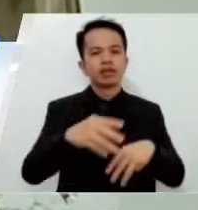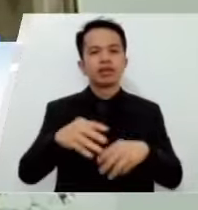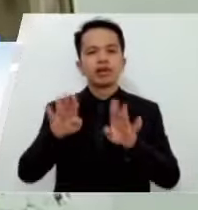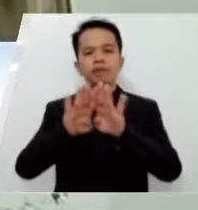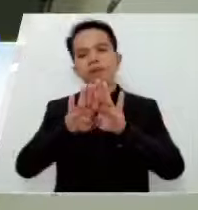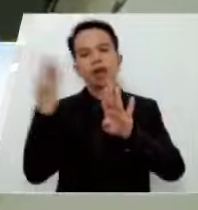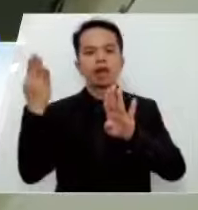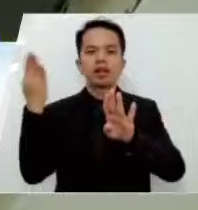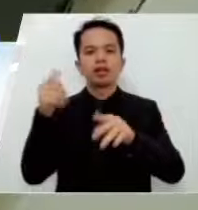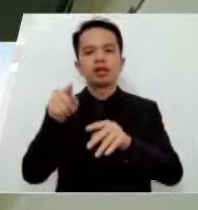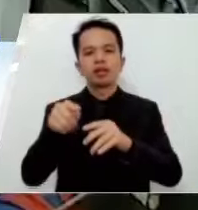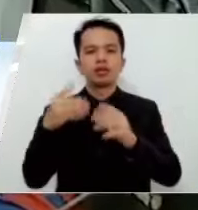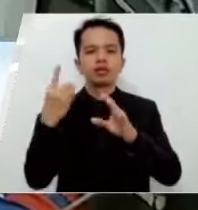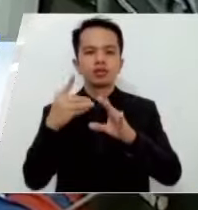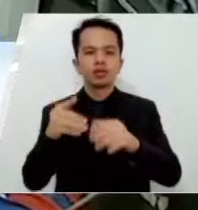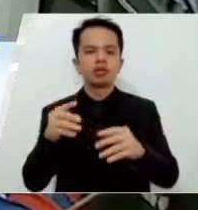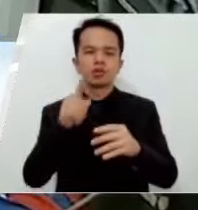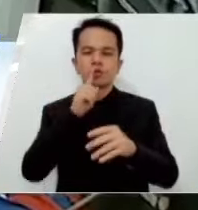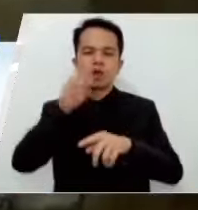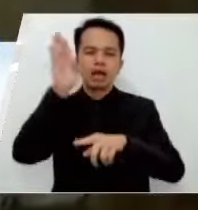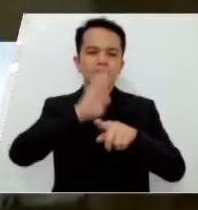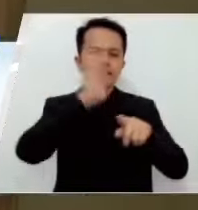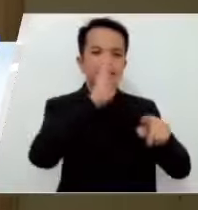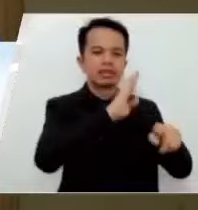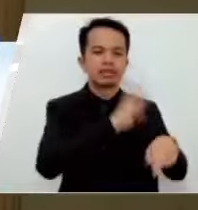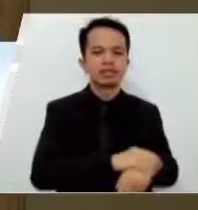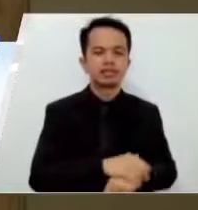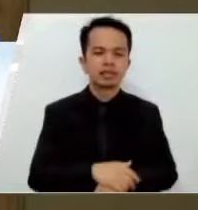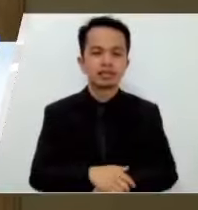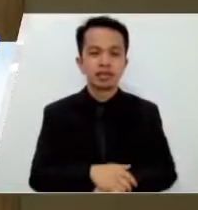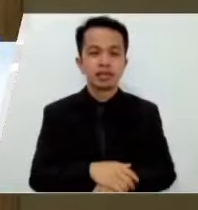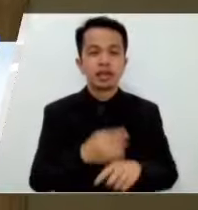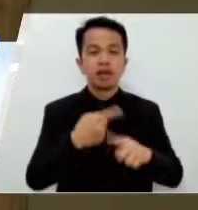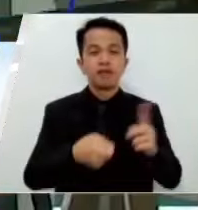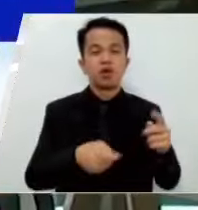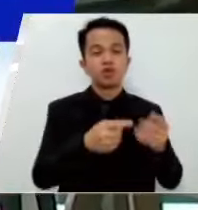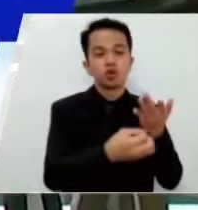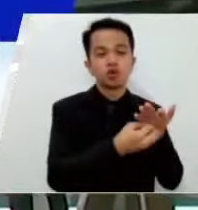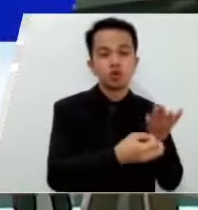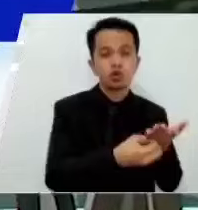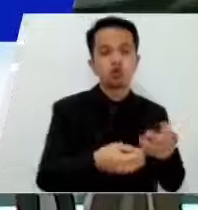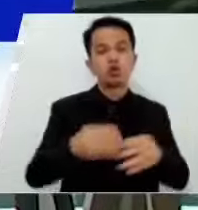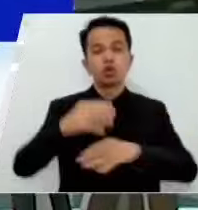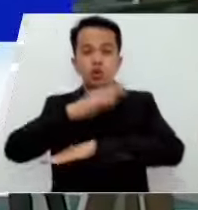Nasira ang halos lahat ng bahagi ng resupply vessel mula sa kusina at tulugan ng crew.